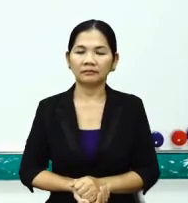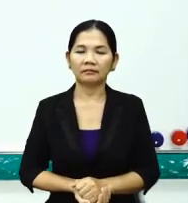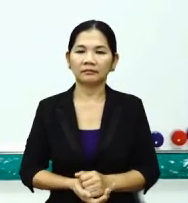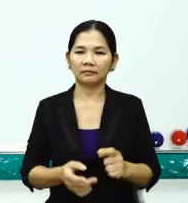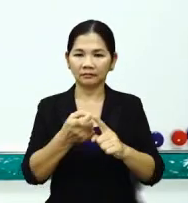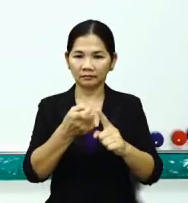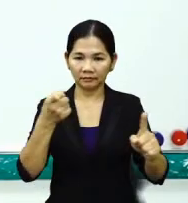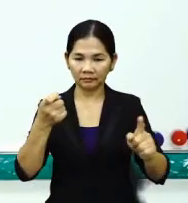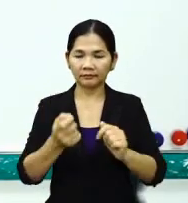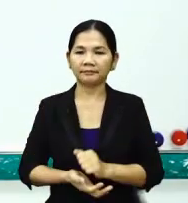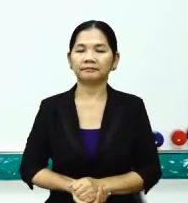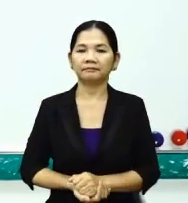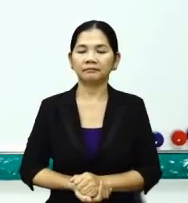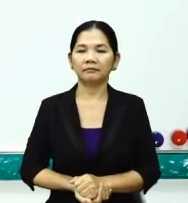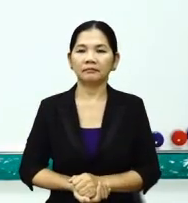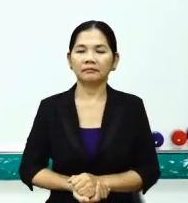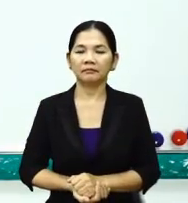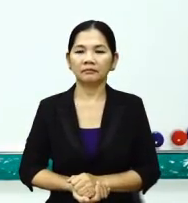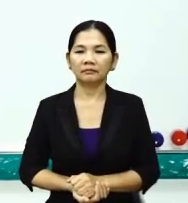tăng pi